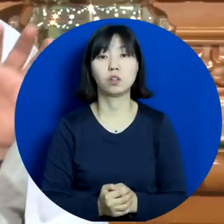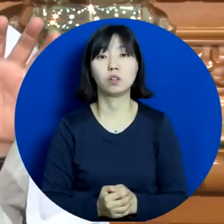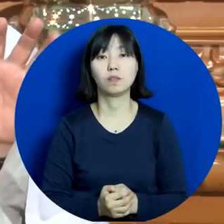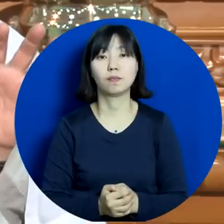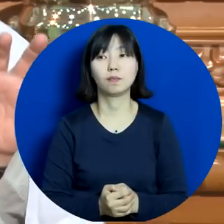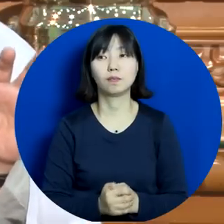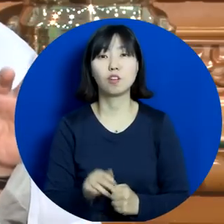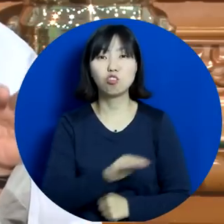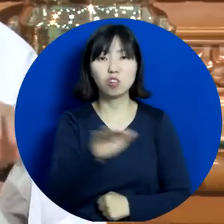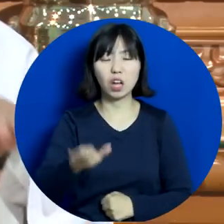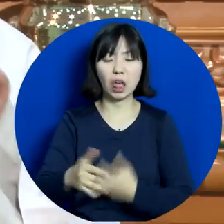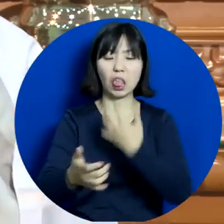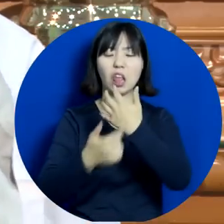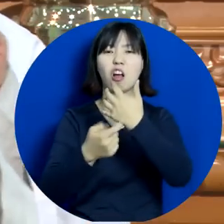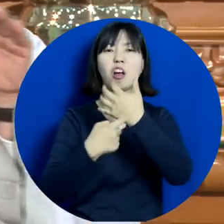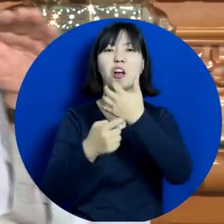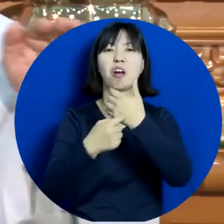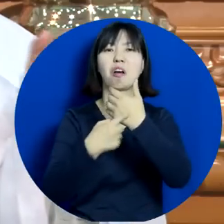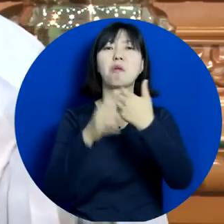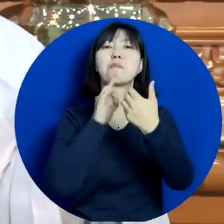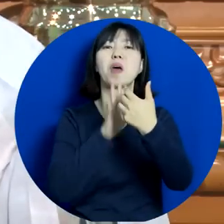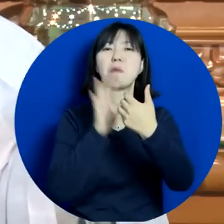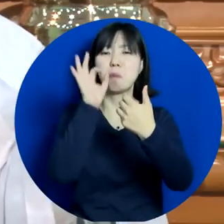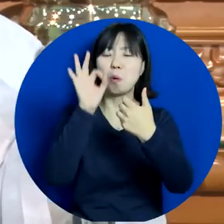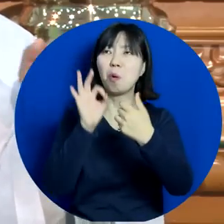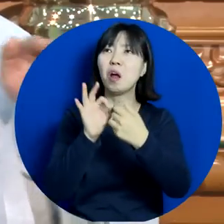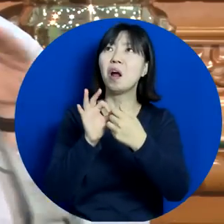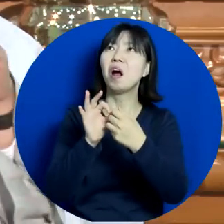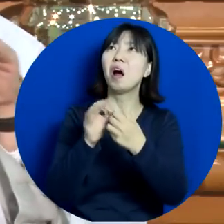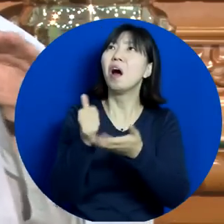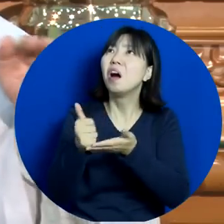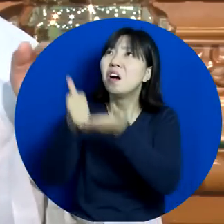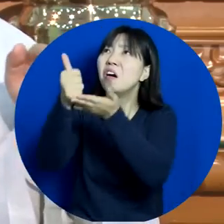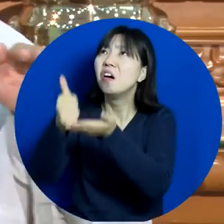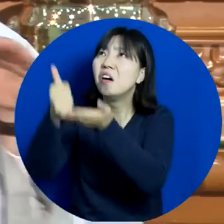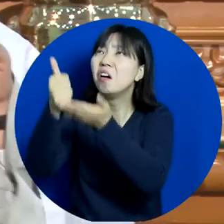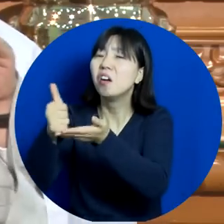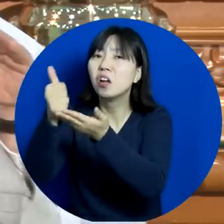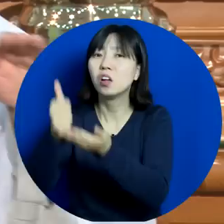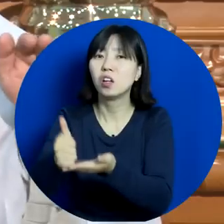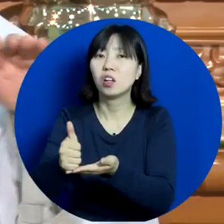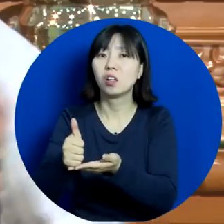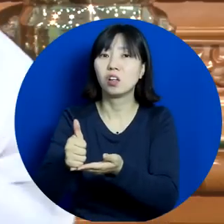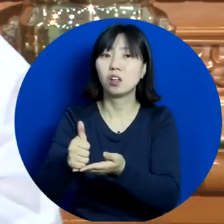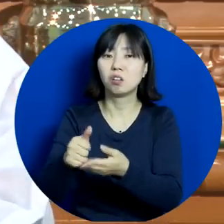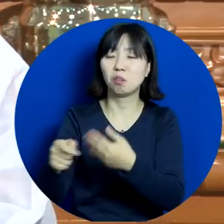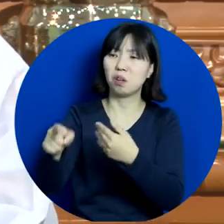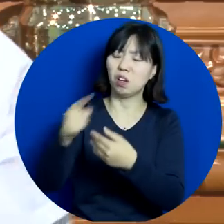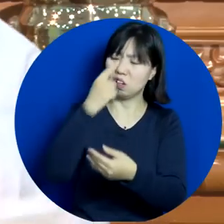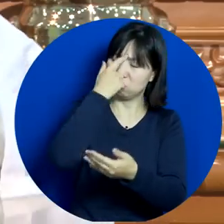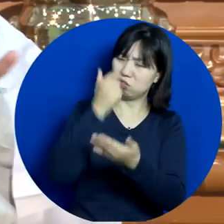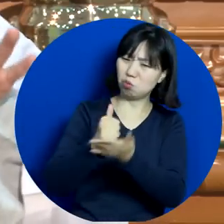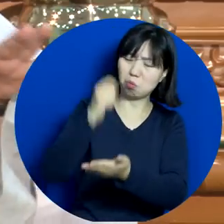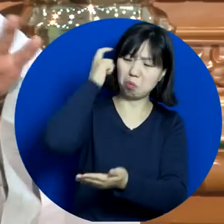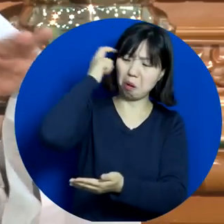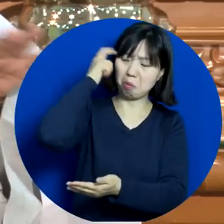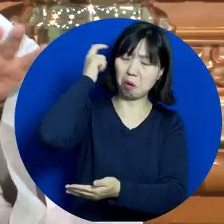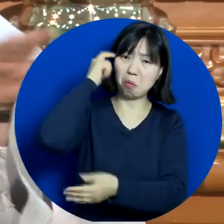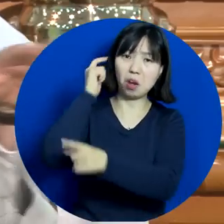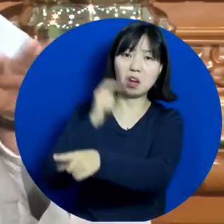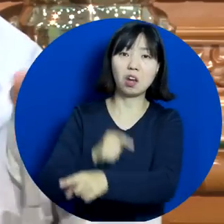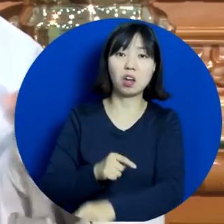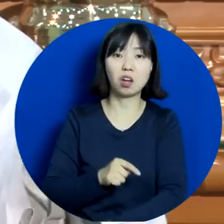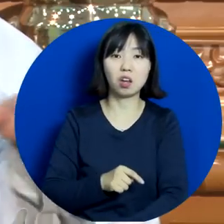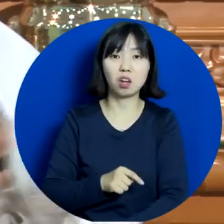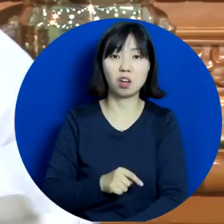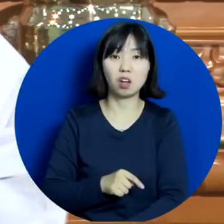우리가 그 껍데기만 보고 너무 높게 상정을 해놓으니, 스님이 와 저러노, 스님이 와 저러노, 자꾸 이렇게 생각하니, 세속 사람 아예 저